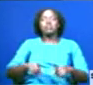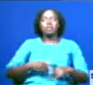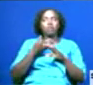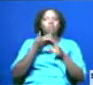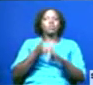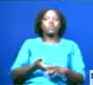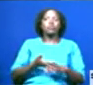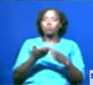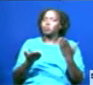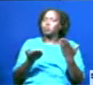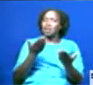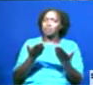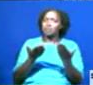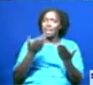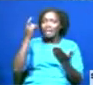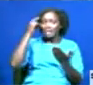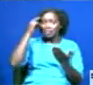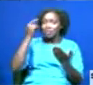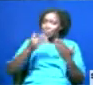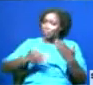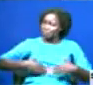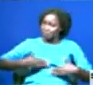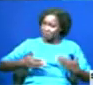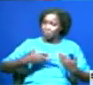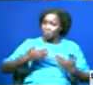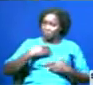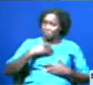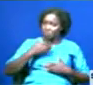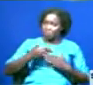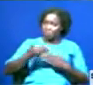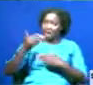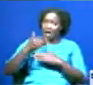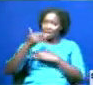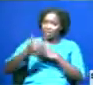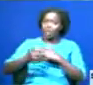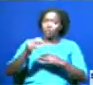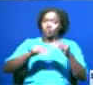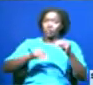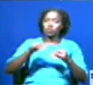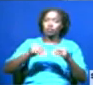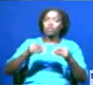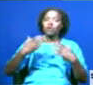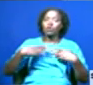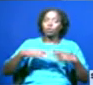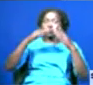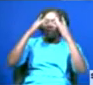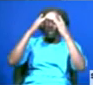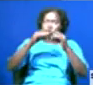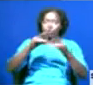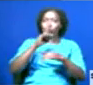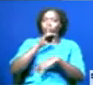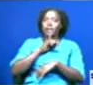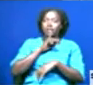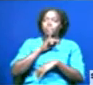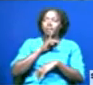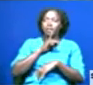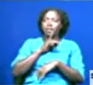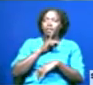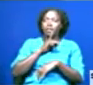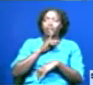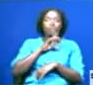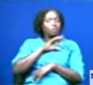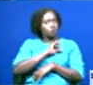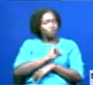nafikiri jambo ambalo limefurahisha tangu kabla baada ya uchaguzi ni kwamba watu waliamua kuwa kimya, kutulia